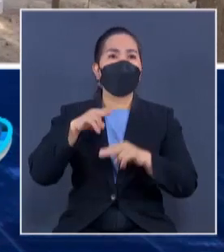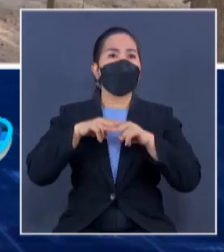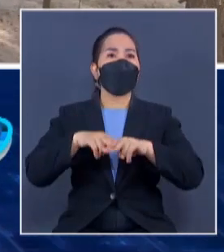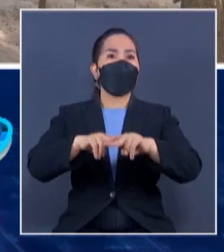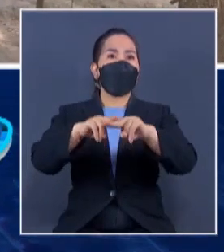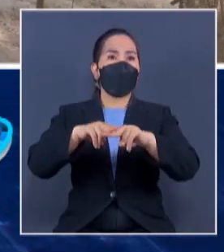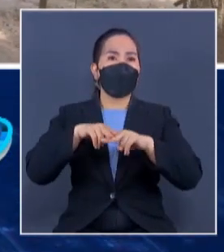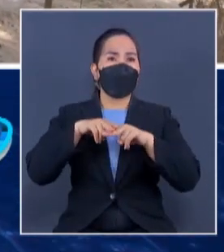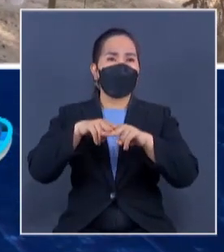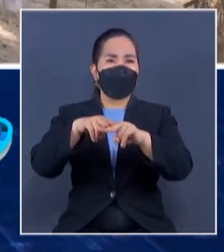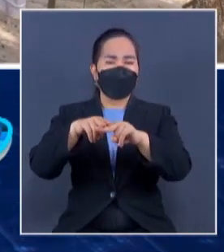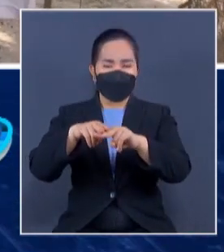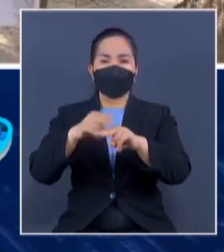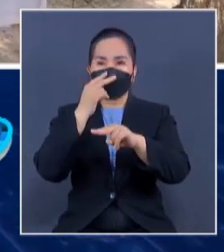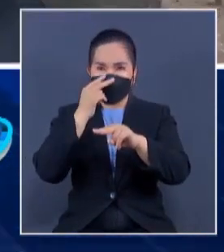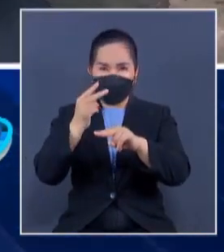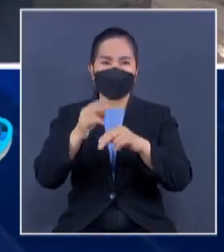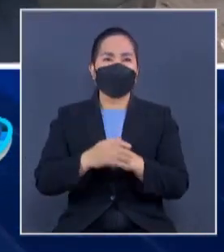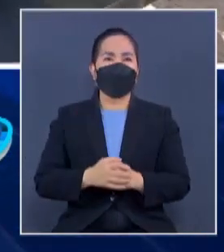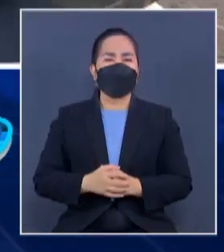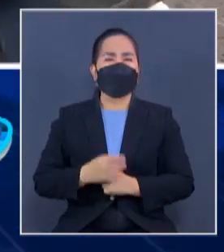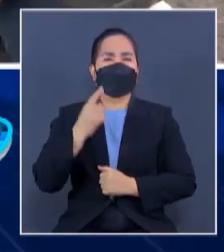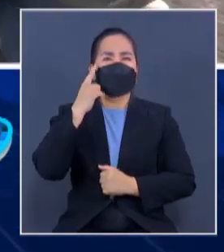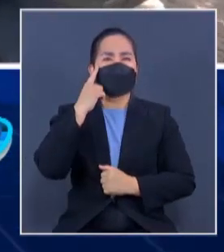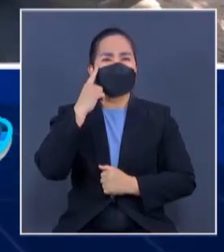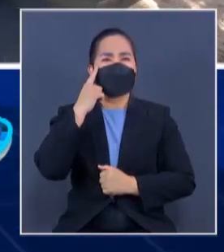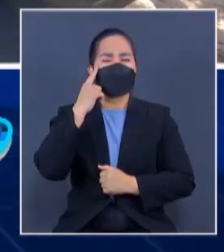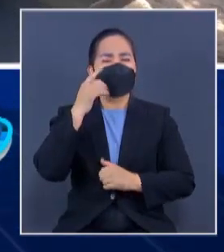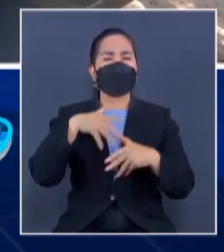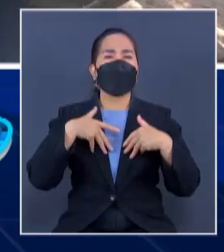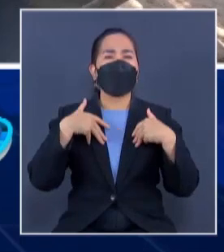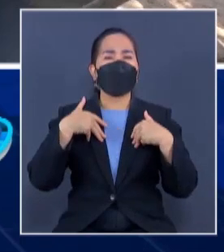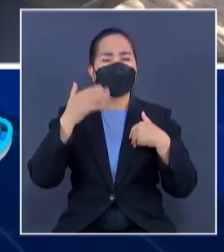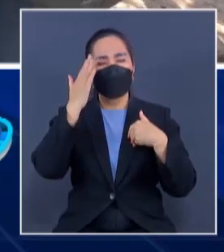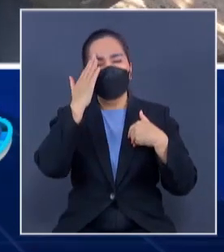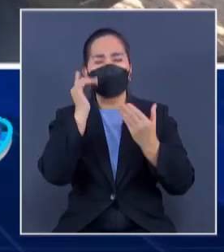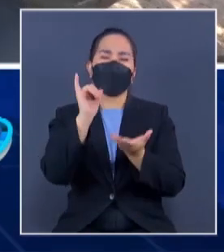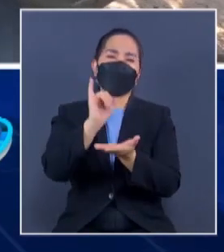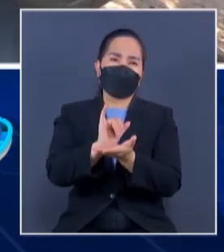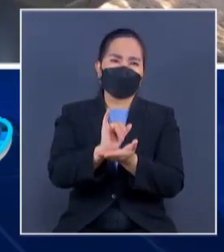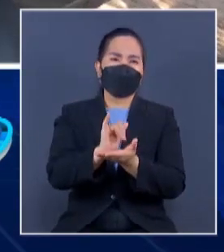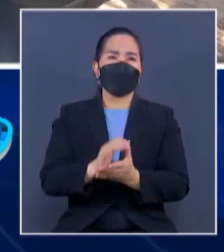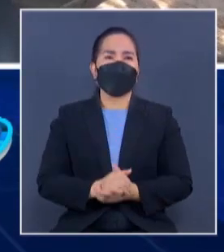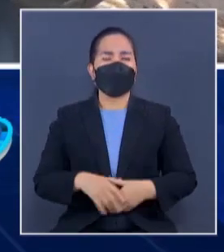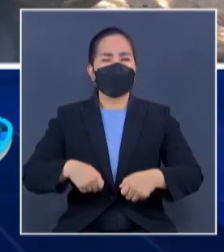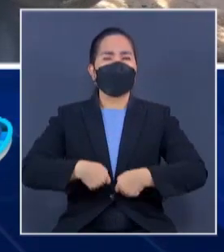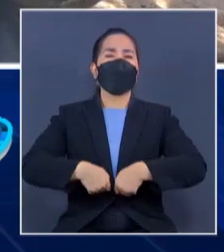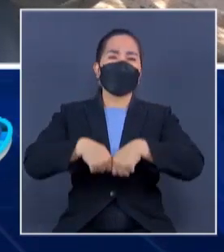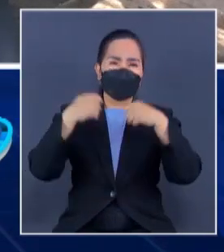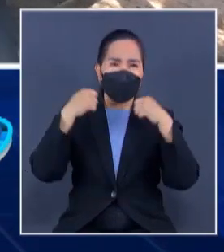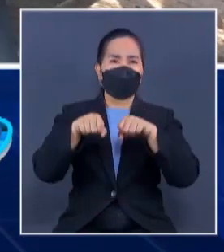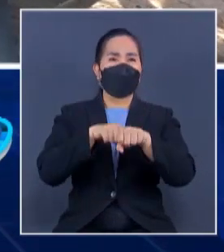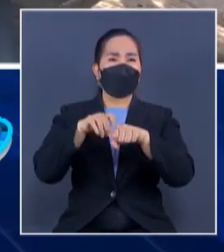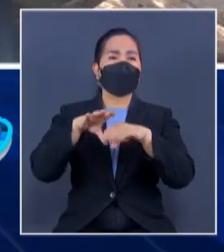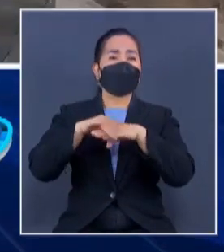ยวนพอดีผูกอยู่ใต้ถุนบ้านของคนอื่นตัวก็คิดว่าน่าจะเย็นสบายดีงั้นนอนตรงนี้แล้วกันก็เลยถอดเสื้อค่ะถอดร